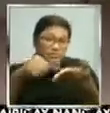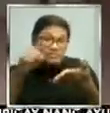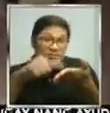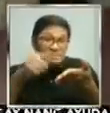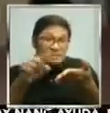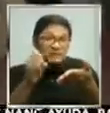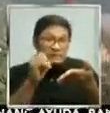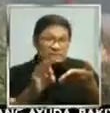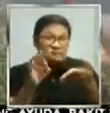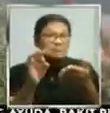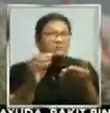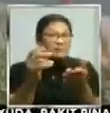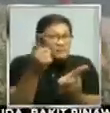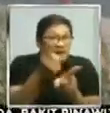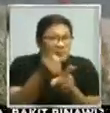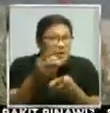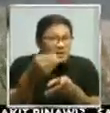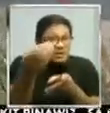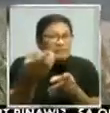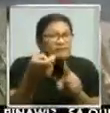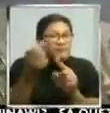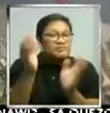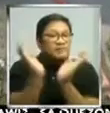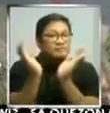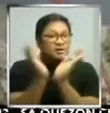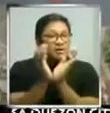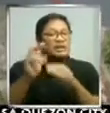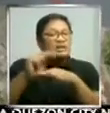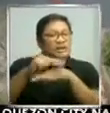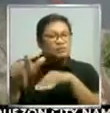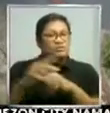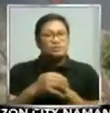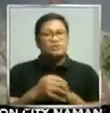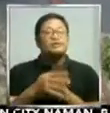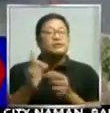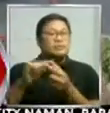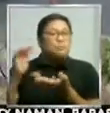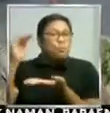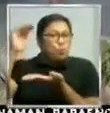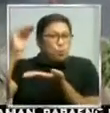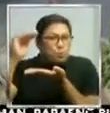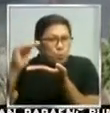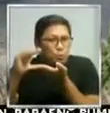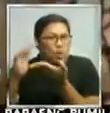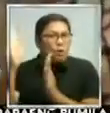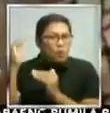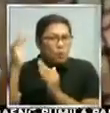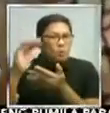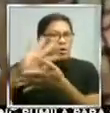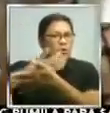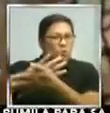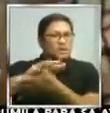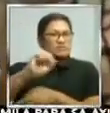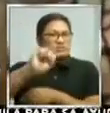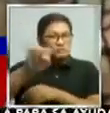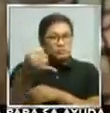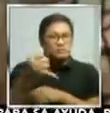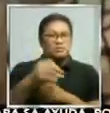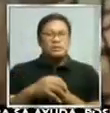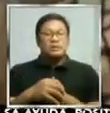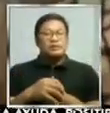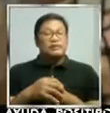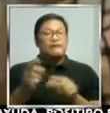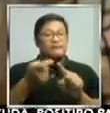DSWD National. Inaasahang bababa na raw ang bilang ng mga tinamaan ng COVID-19 sa San Juan. Base dito sa datos natin,